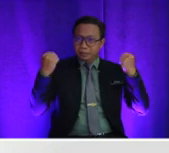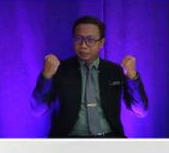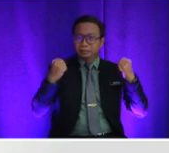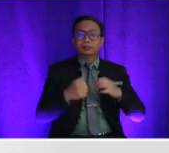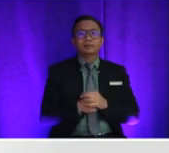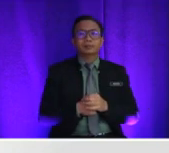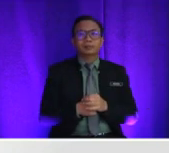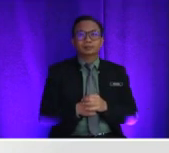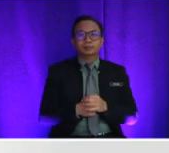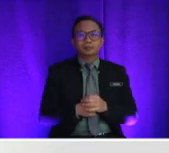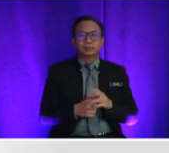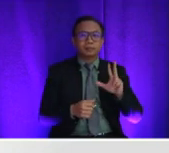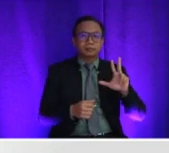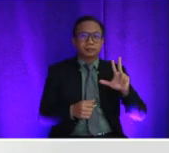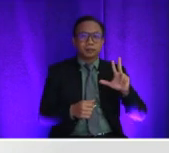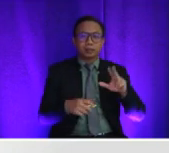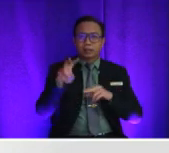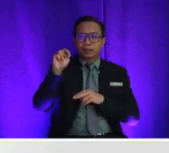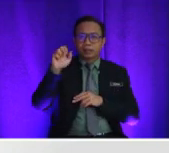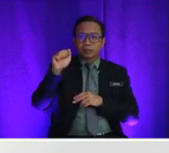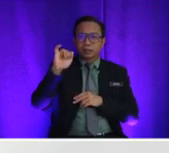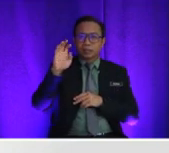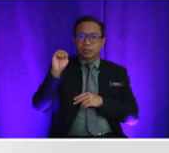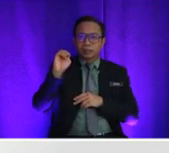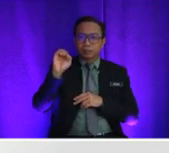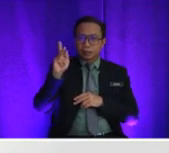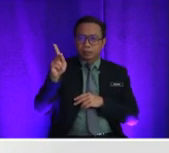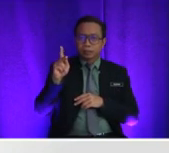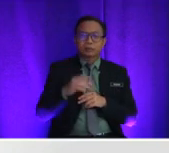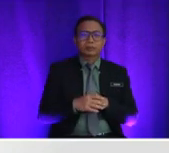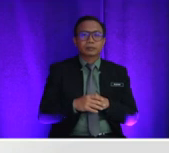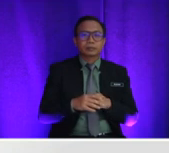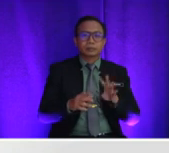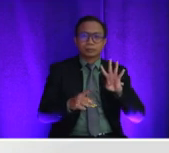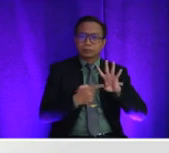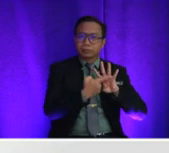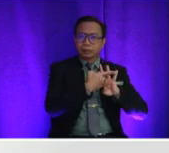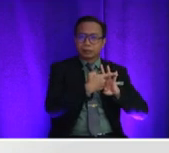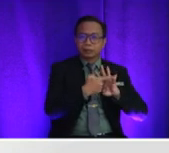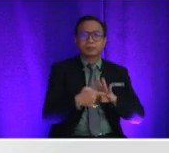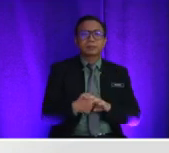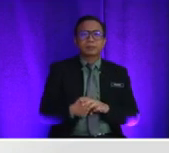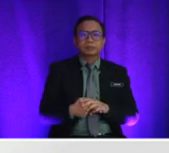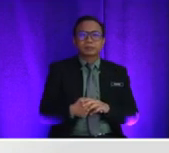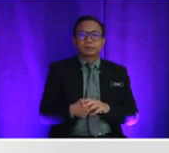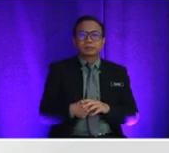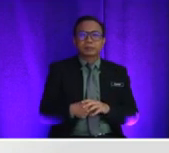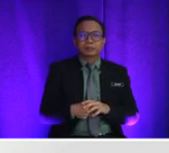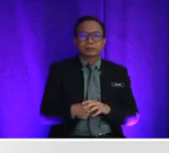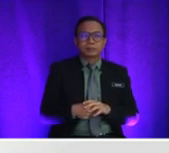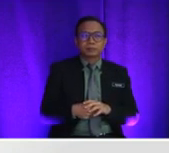Oke M3 mau main oke dan jangan takut sekali lah ya